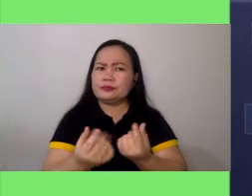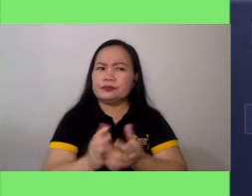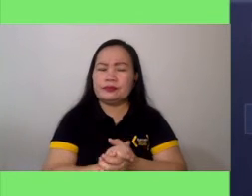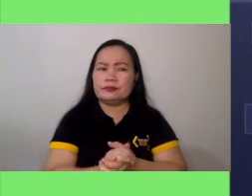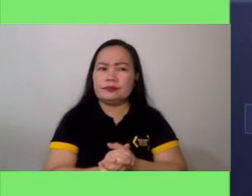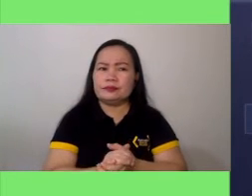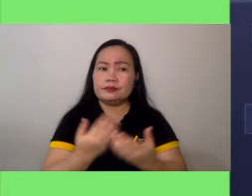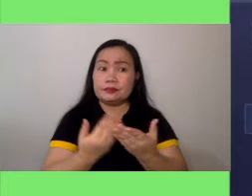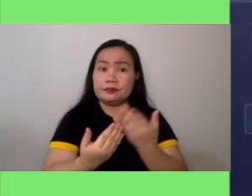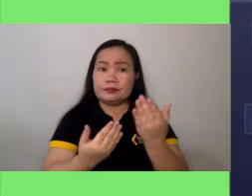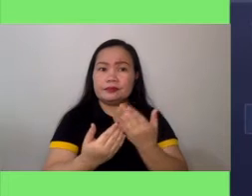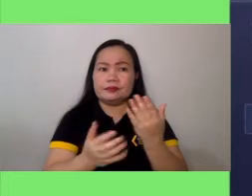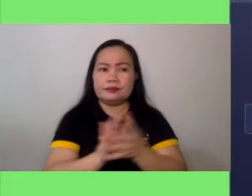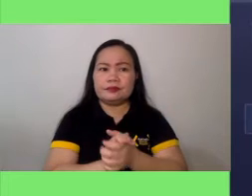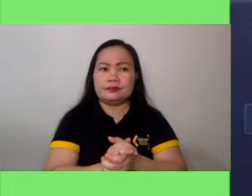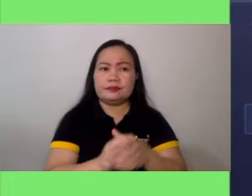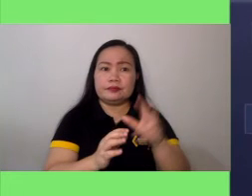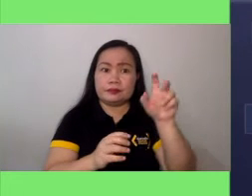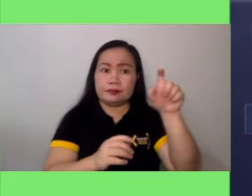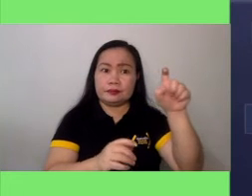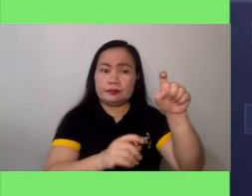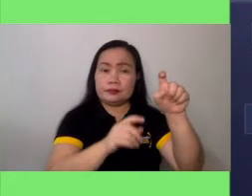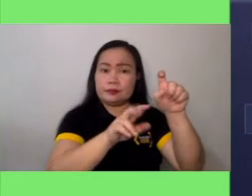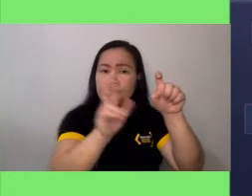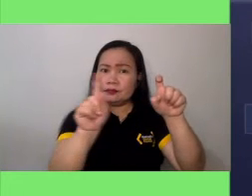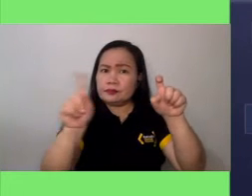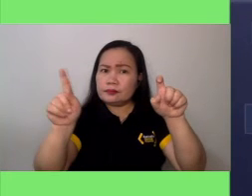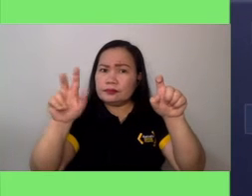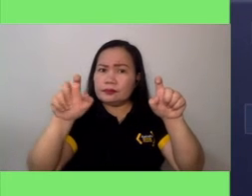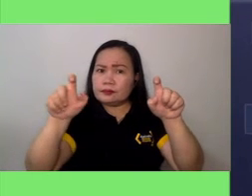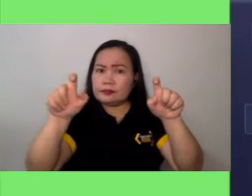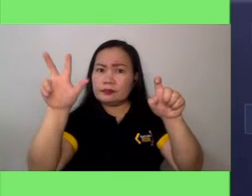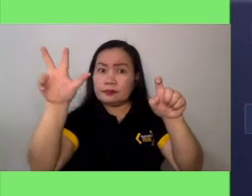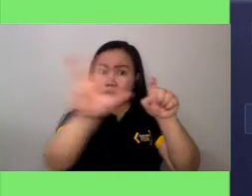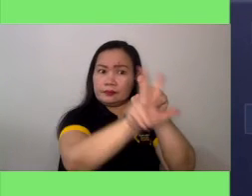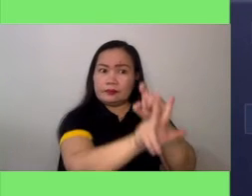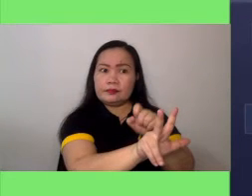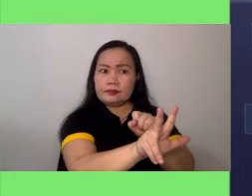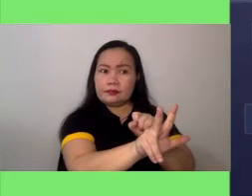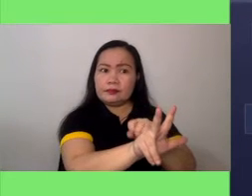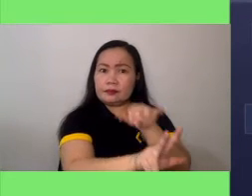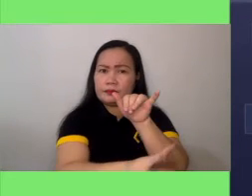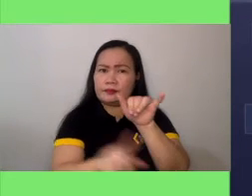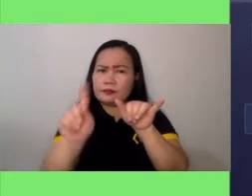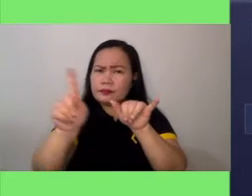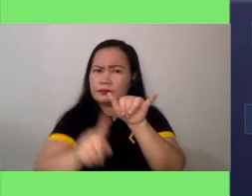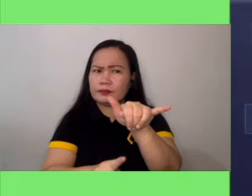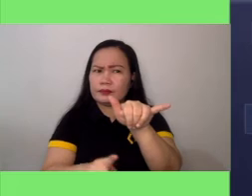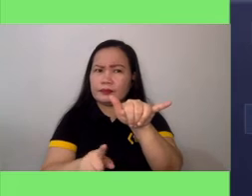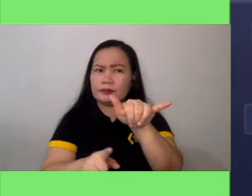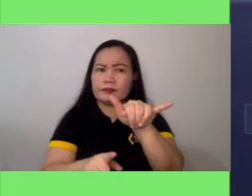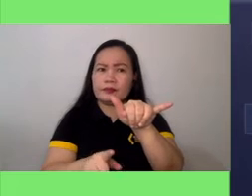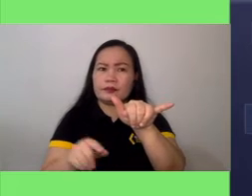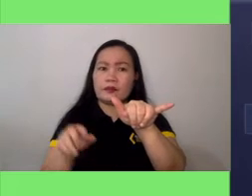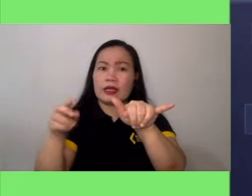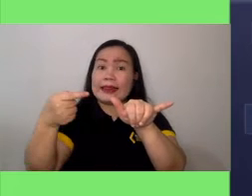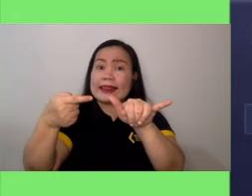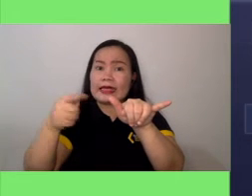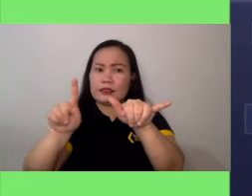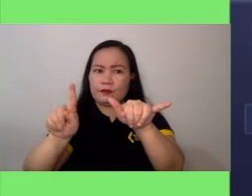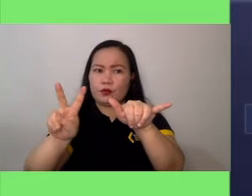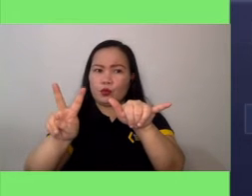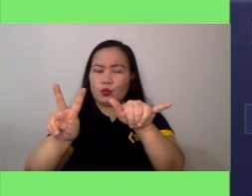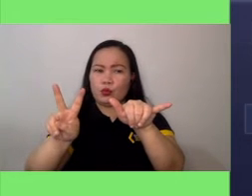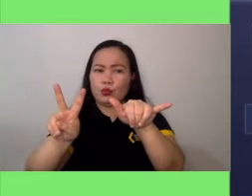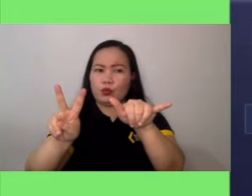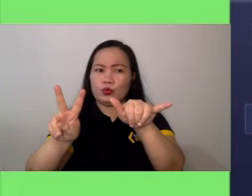x, y cube. Okay. So, substitute nyo po si x. Anong x natin? That is 3. And then, ang y